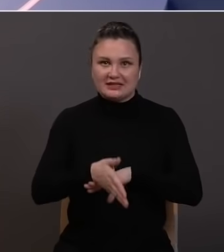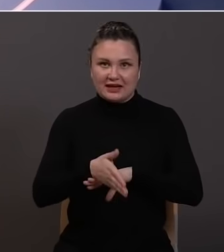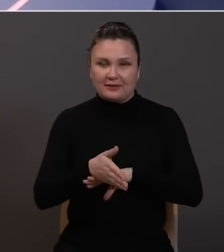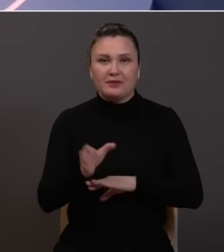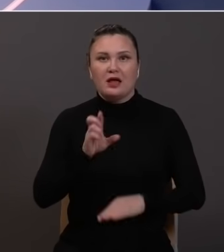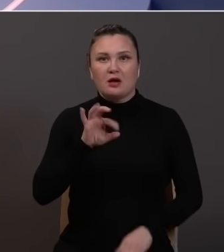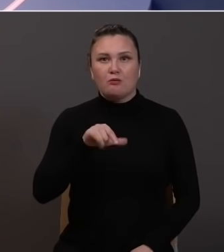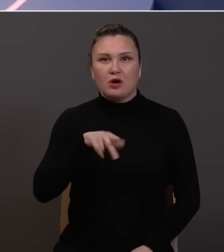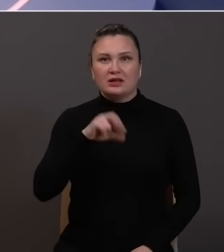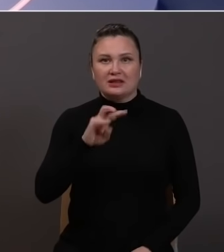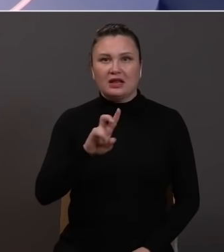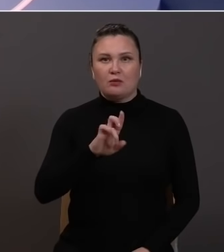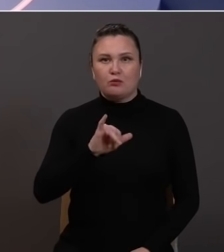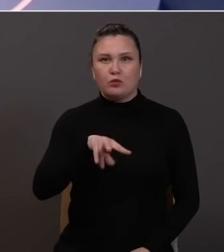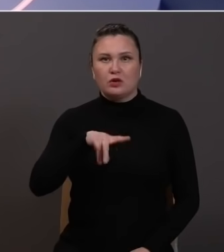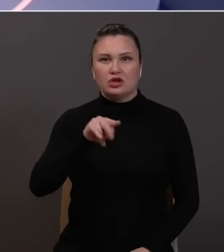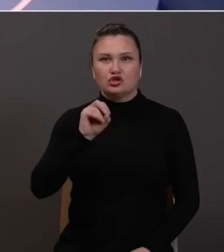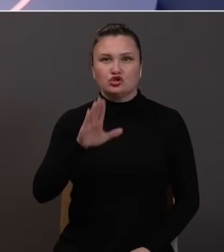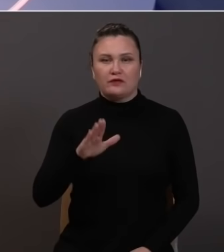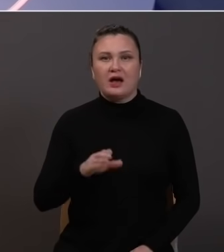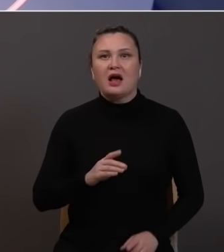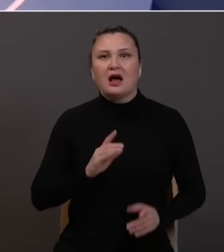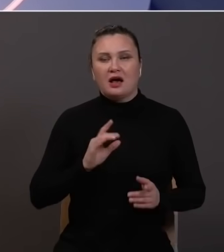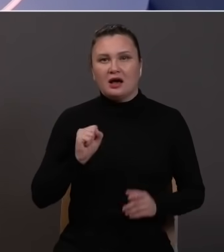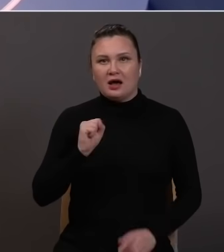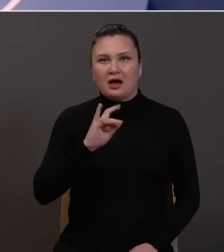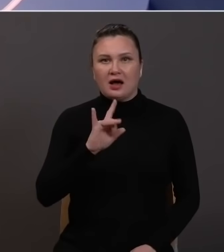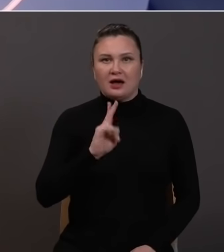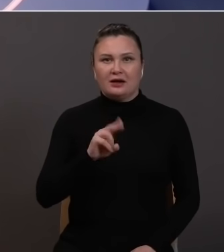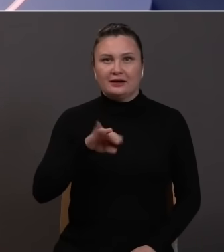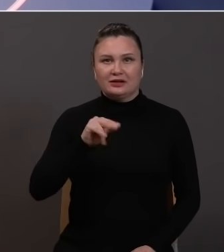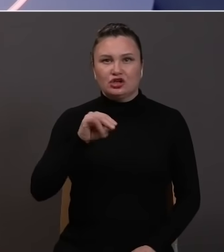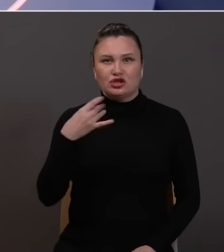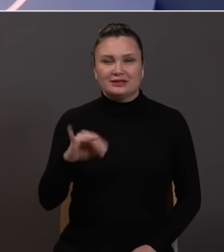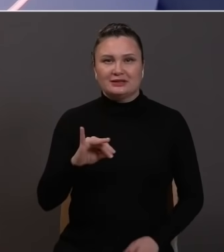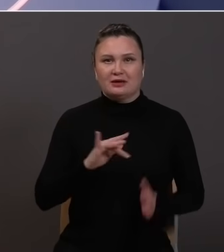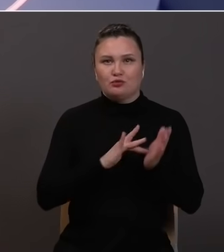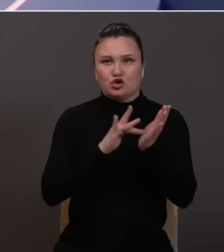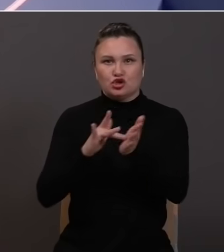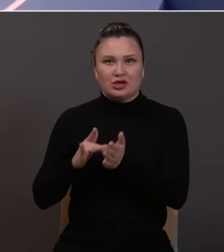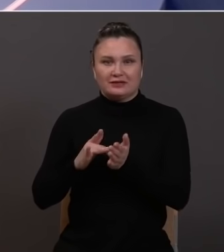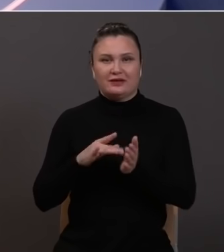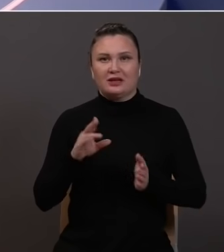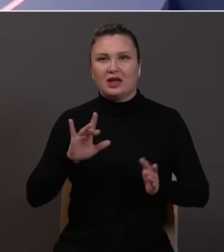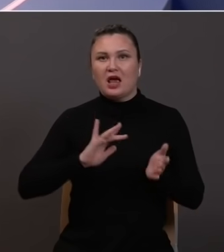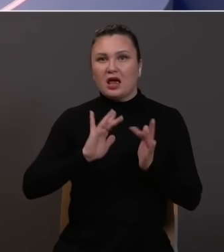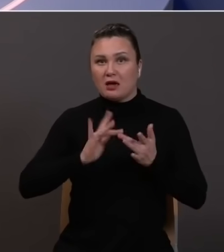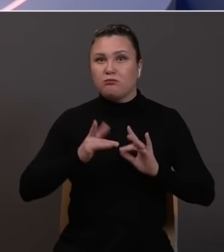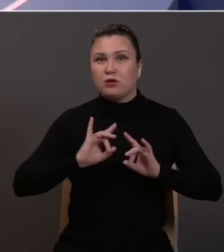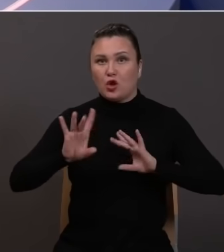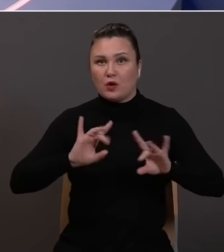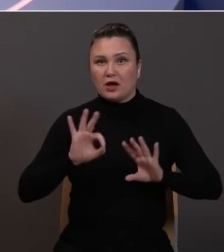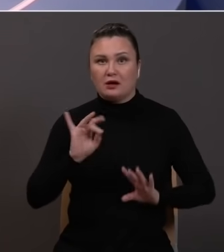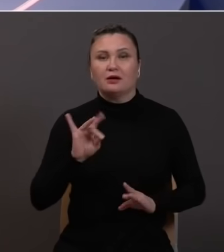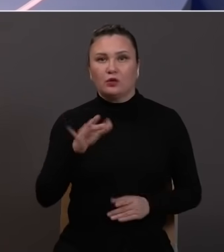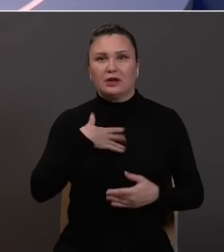гостях Богдан Булычев, арктический блогер номер один, путешественник и исследователь. И мы надеемся, что сегодня Богдан раскроет